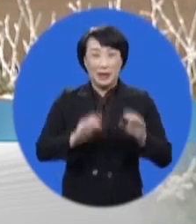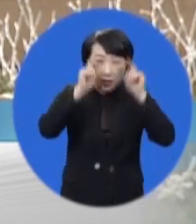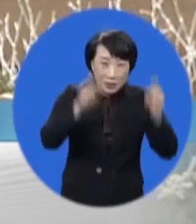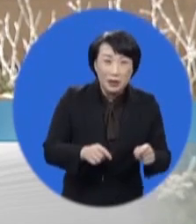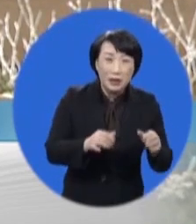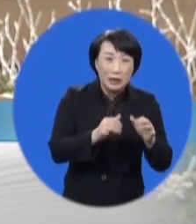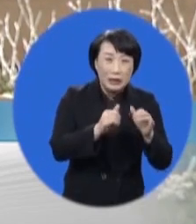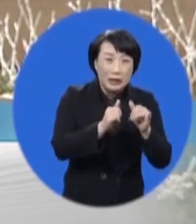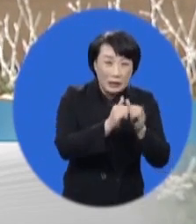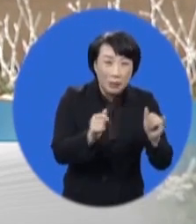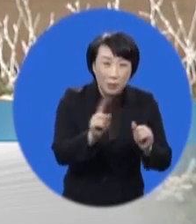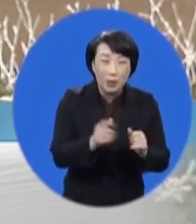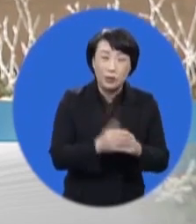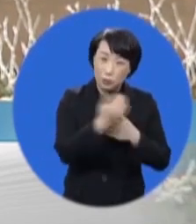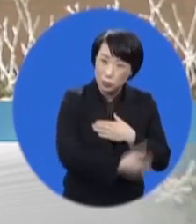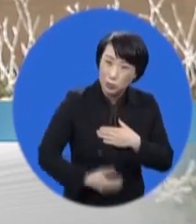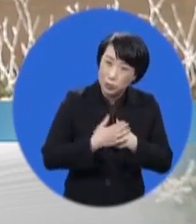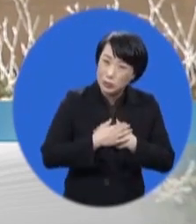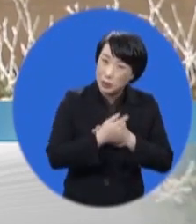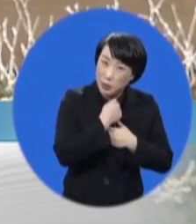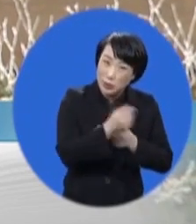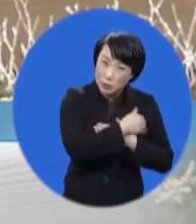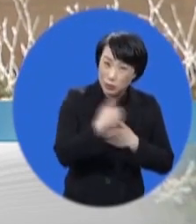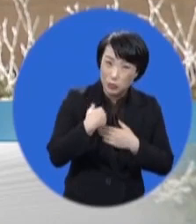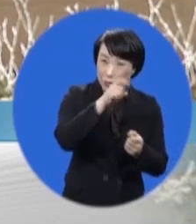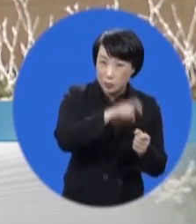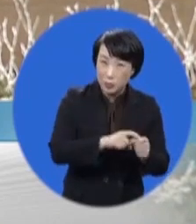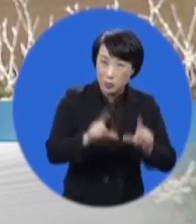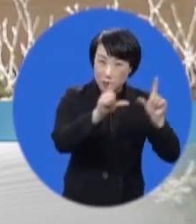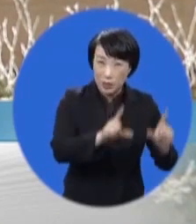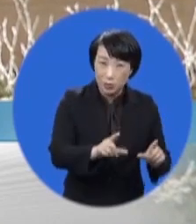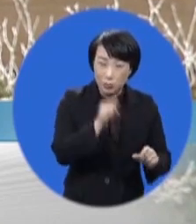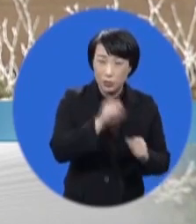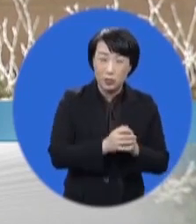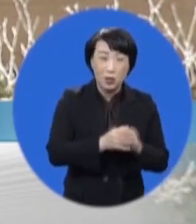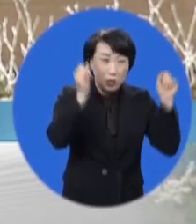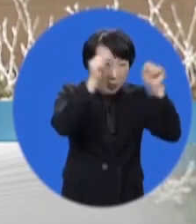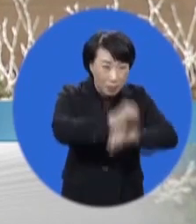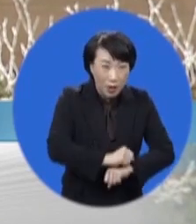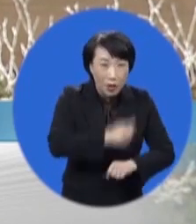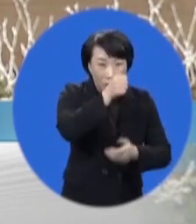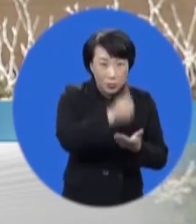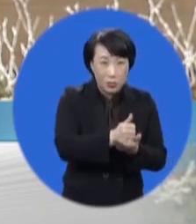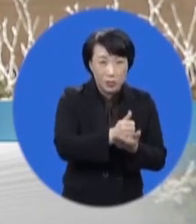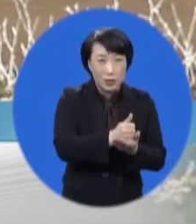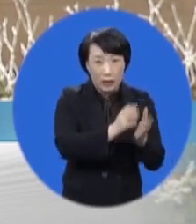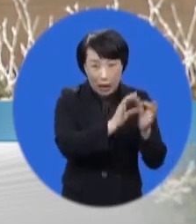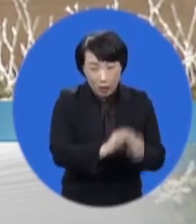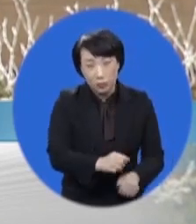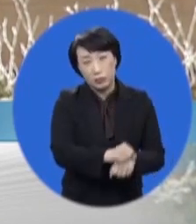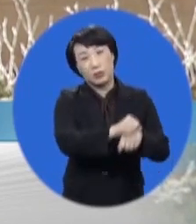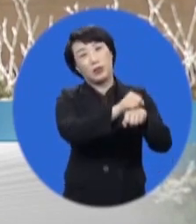어리석은 인생은 육신의 욕구 충족을 위해서 멸망할 죄를